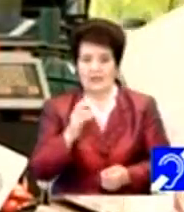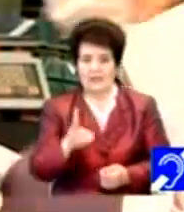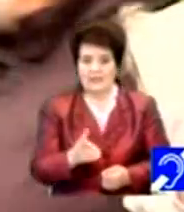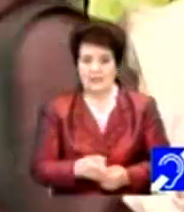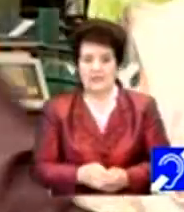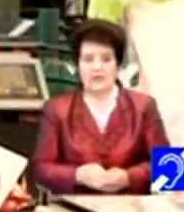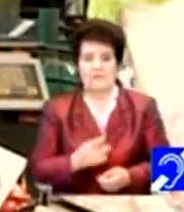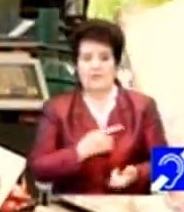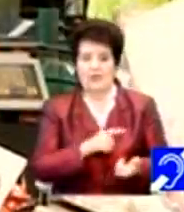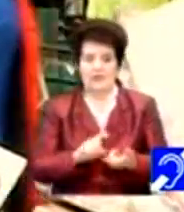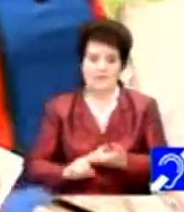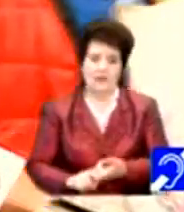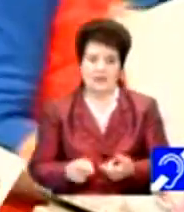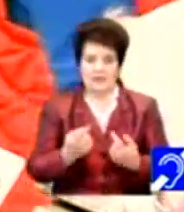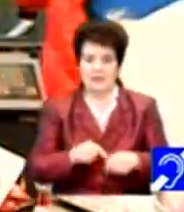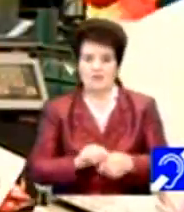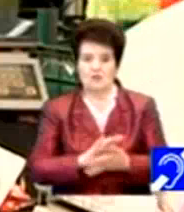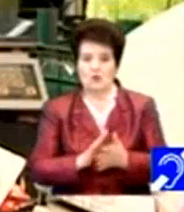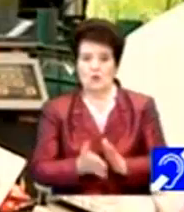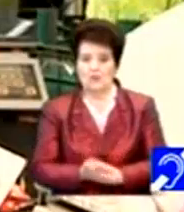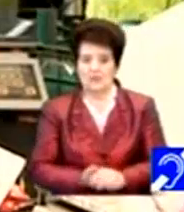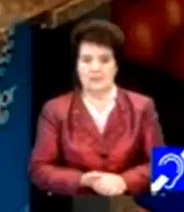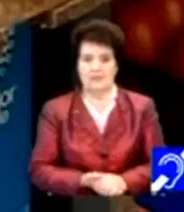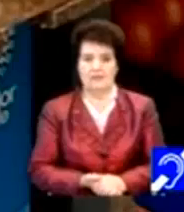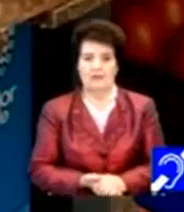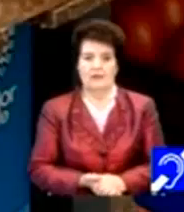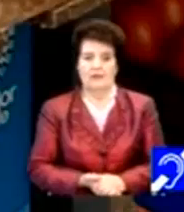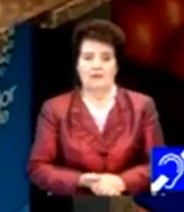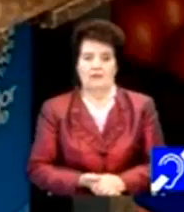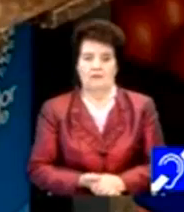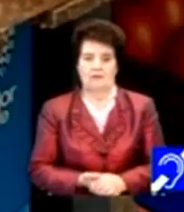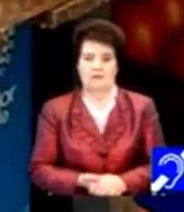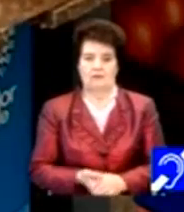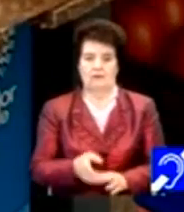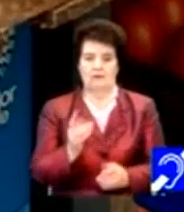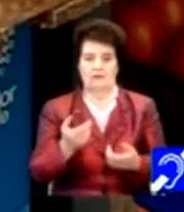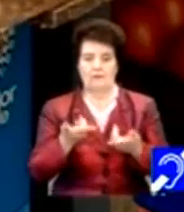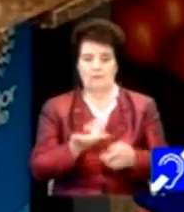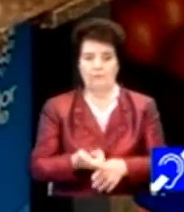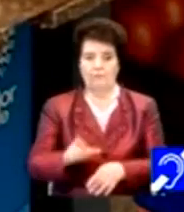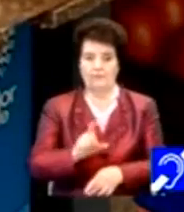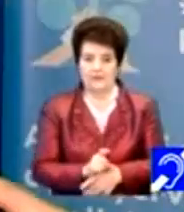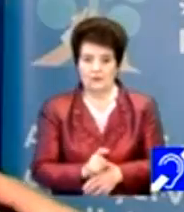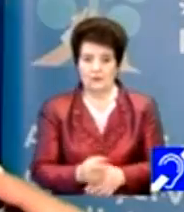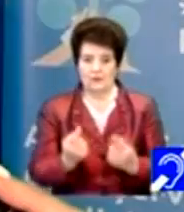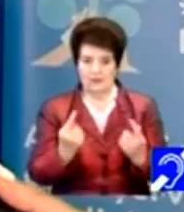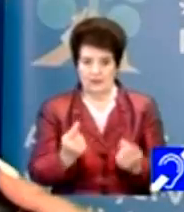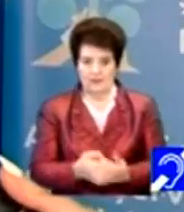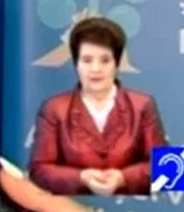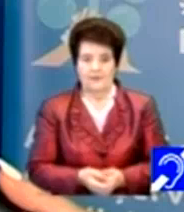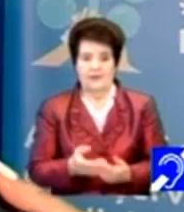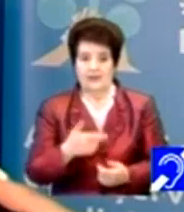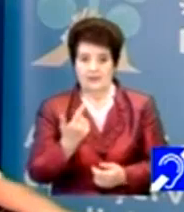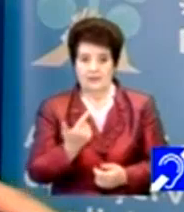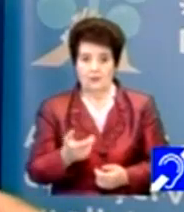ne infecta. În aceste condiții, riscul este destul de înalt. Deci, eu spun